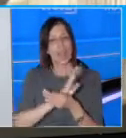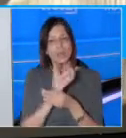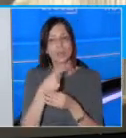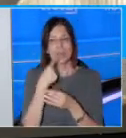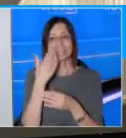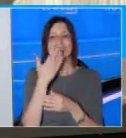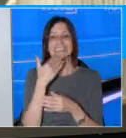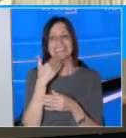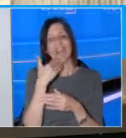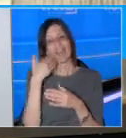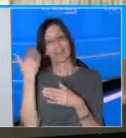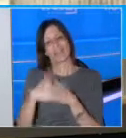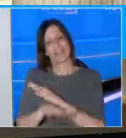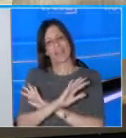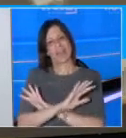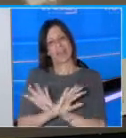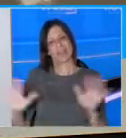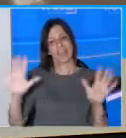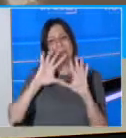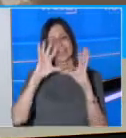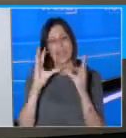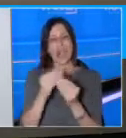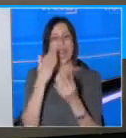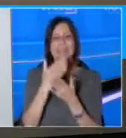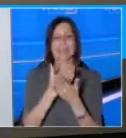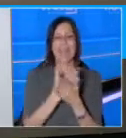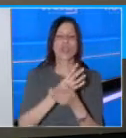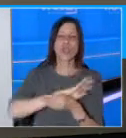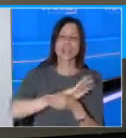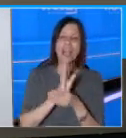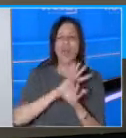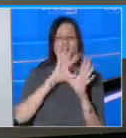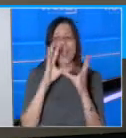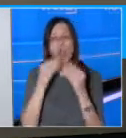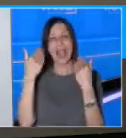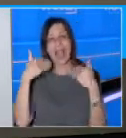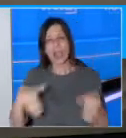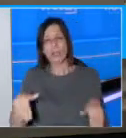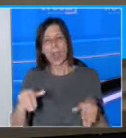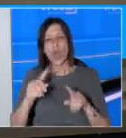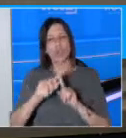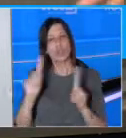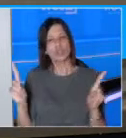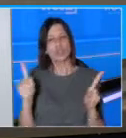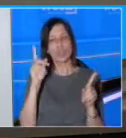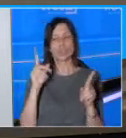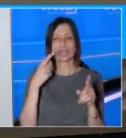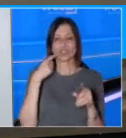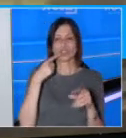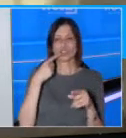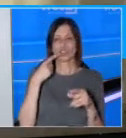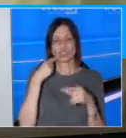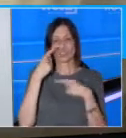ישראל נפרדת מכל תקנות הקורונה, מכל ההגבלות השונות בשנה וקצת